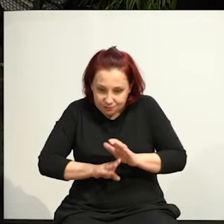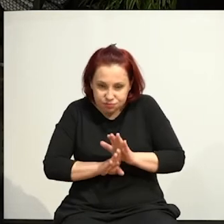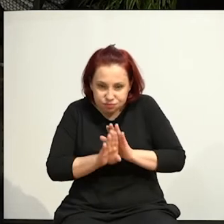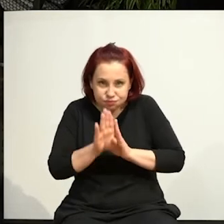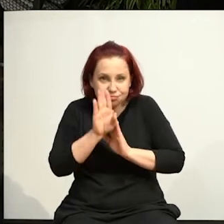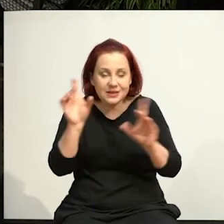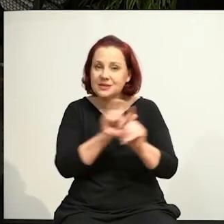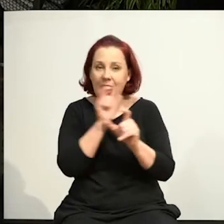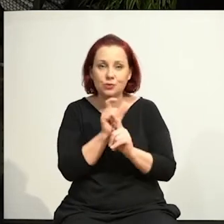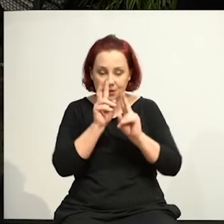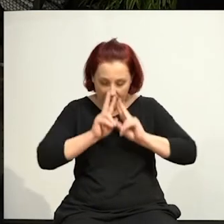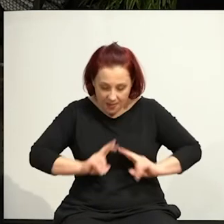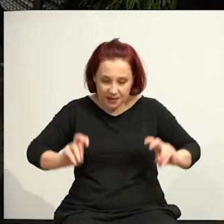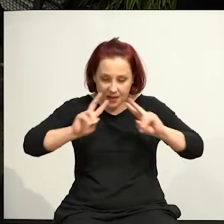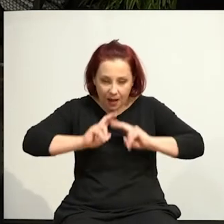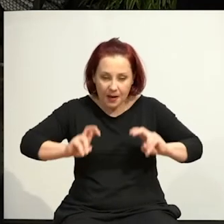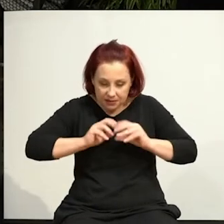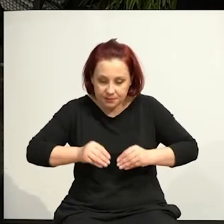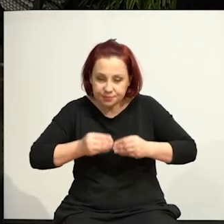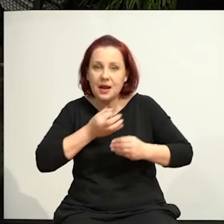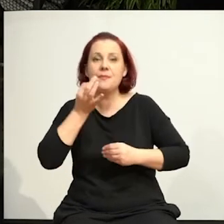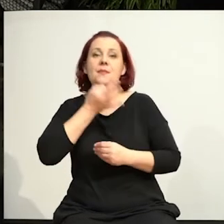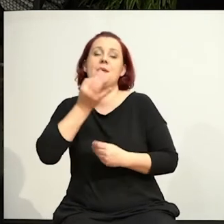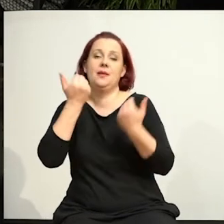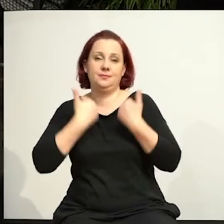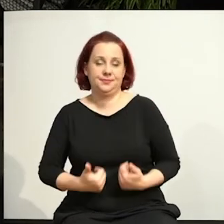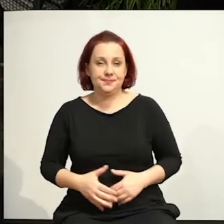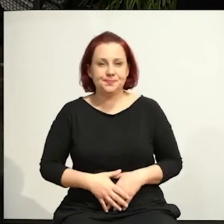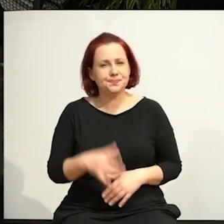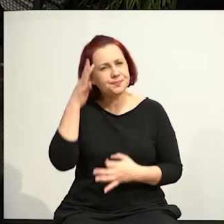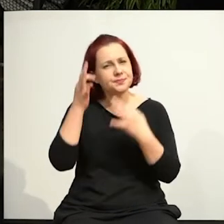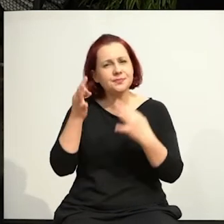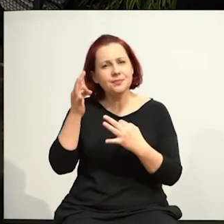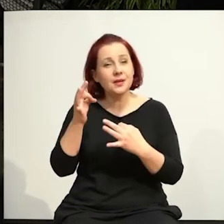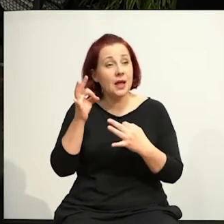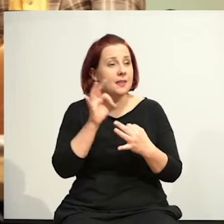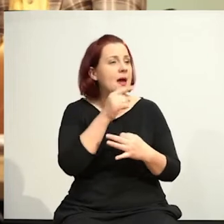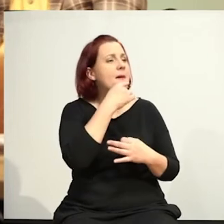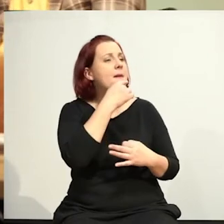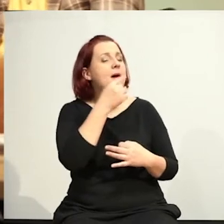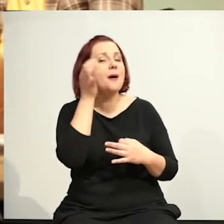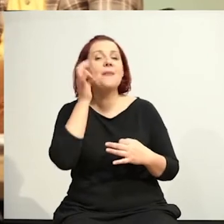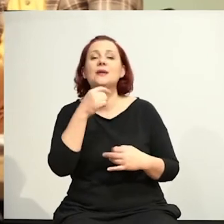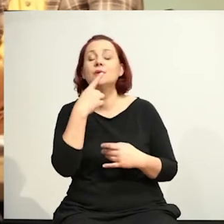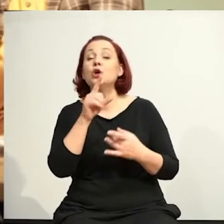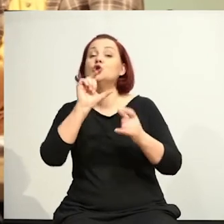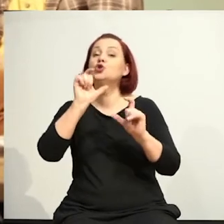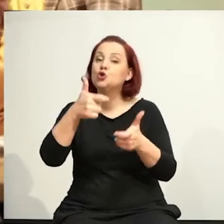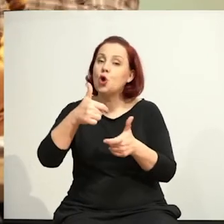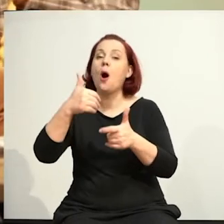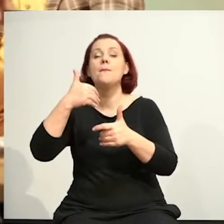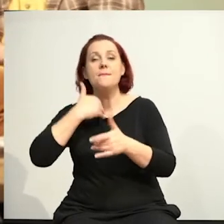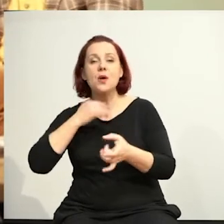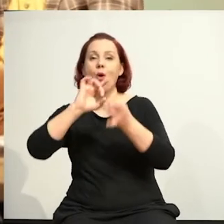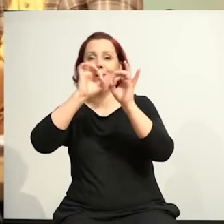sobą pracował. I teraz zastanawiałem się, jak pani powiedziała, co by było gdyby, tak, gdyby mu się poszczęściło. Miał